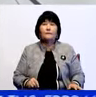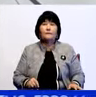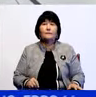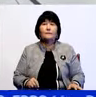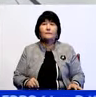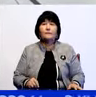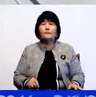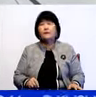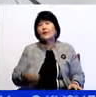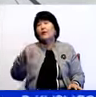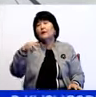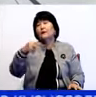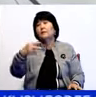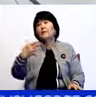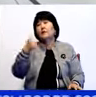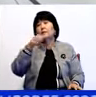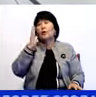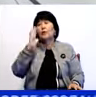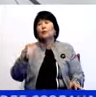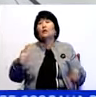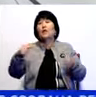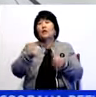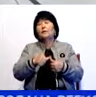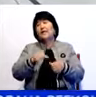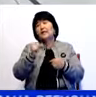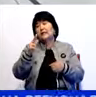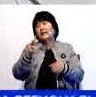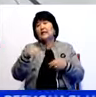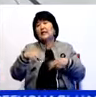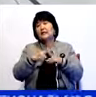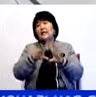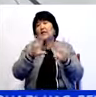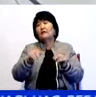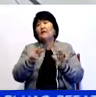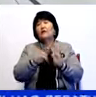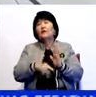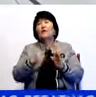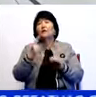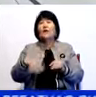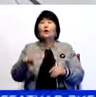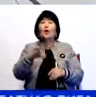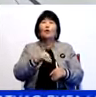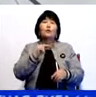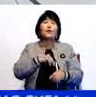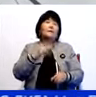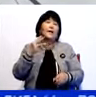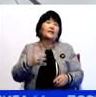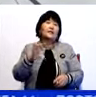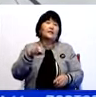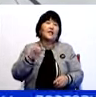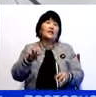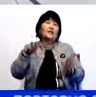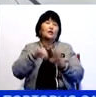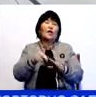к 2025 году будет подключено 13 станций с охватом 80 кругов в области работают 30 станций с